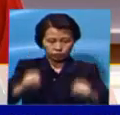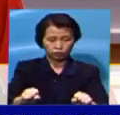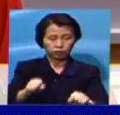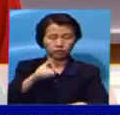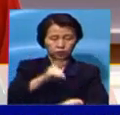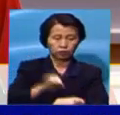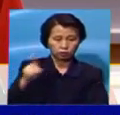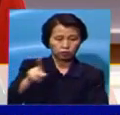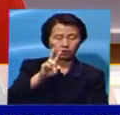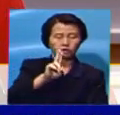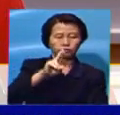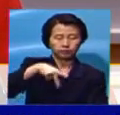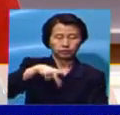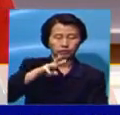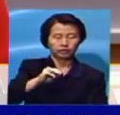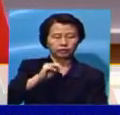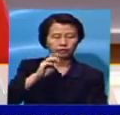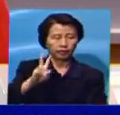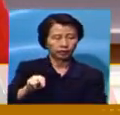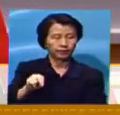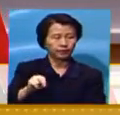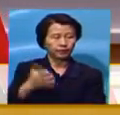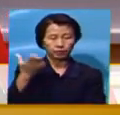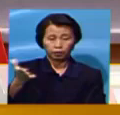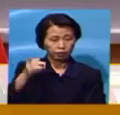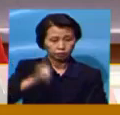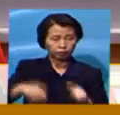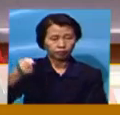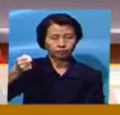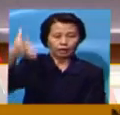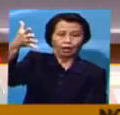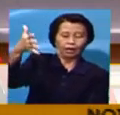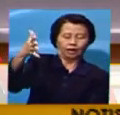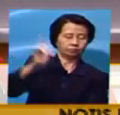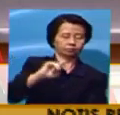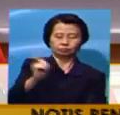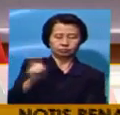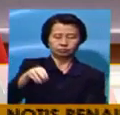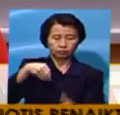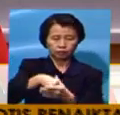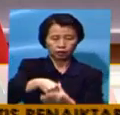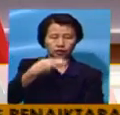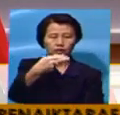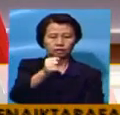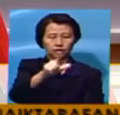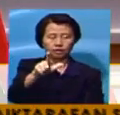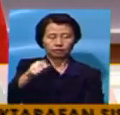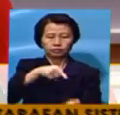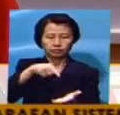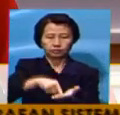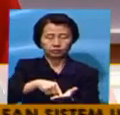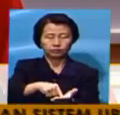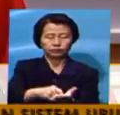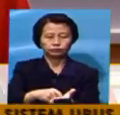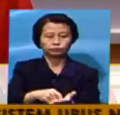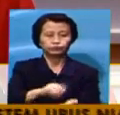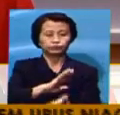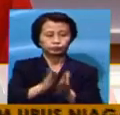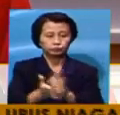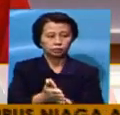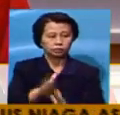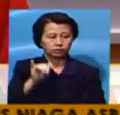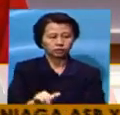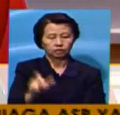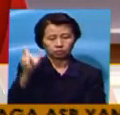di upnm di mereka tak boleh melepas tangan dalam hal ini supaya yang